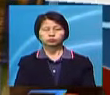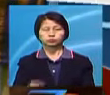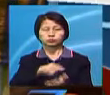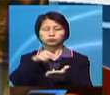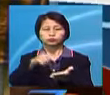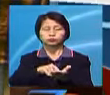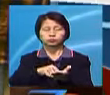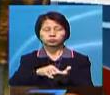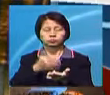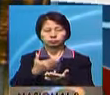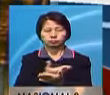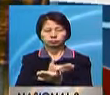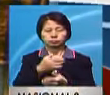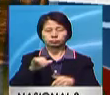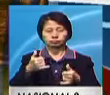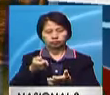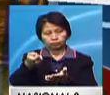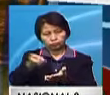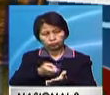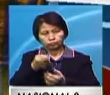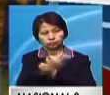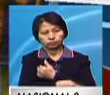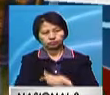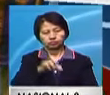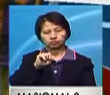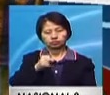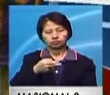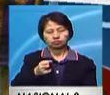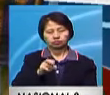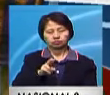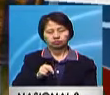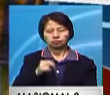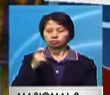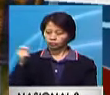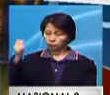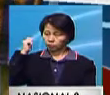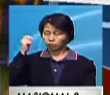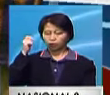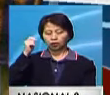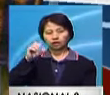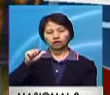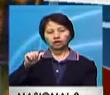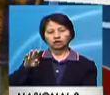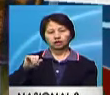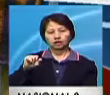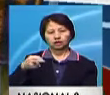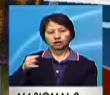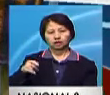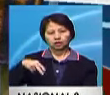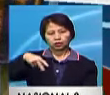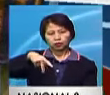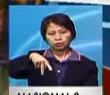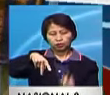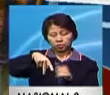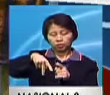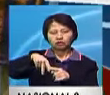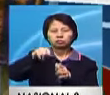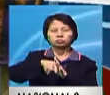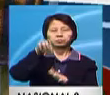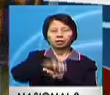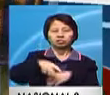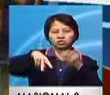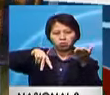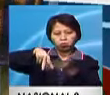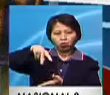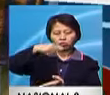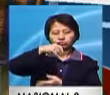Ini pula perkembangan terbaru mengenai pemain golf negara Syaban Hussein. Sebentar tadi, menurut abangnya Muhammad Syawal Hussein, kaki kiri Syaban terpaksa dipotong